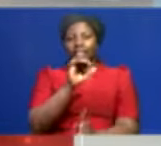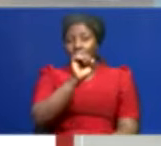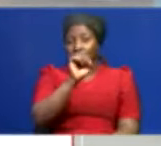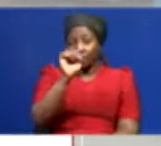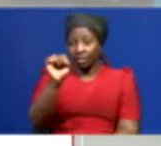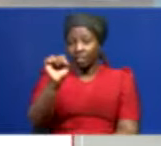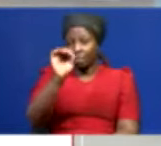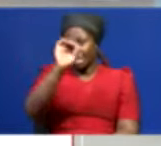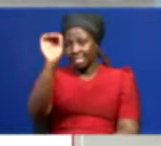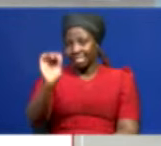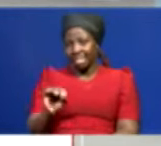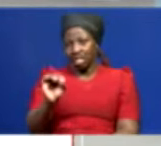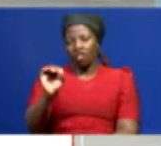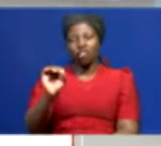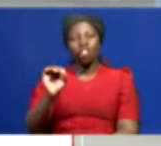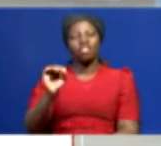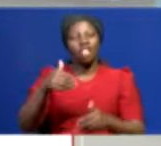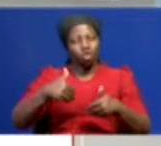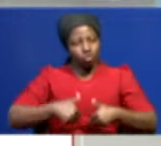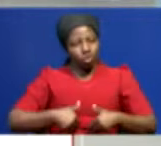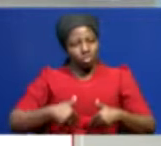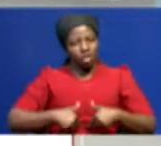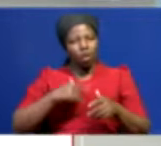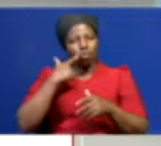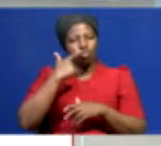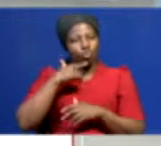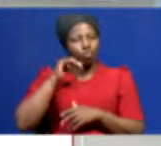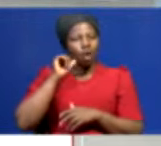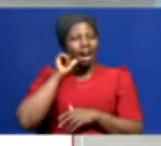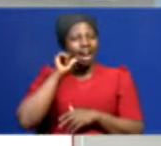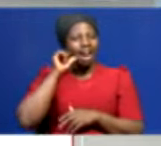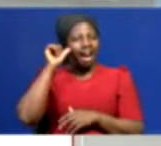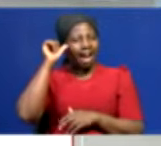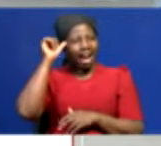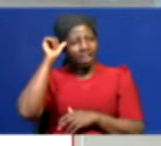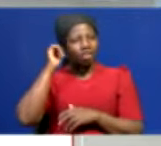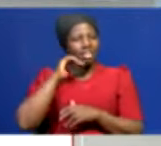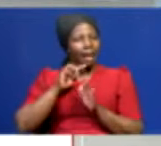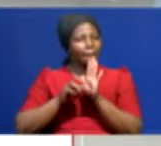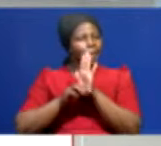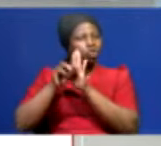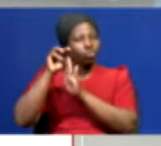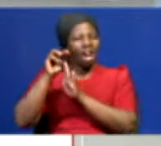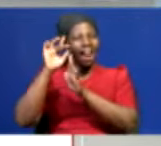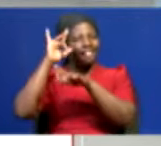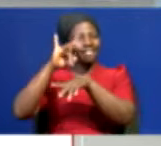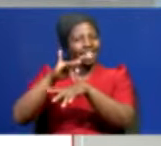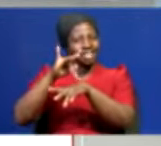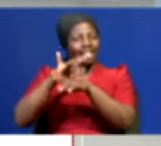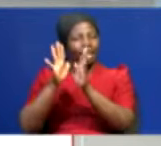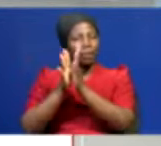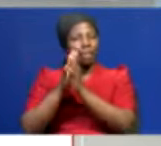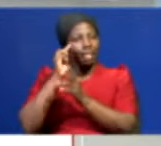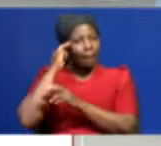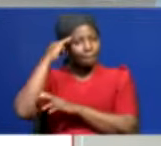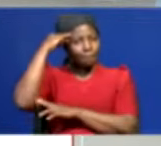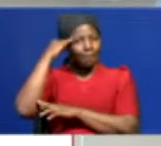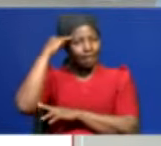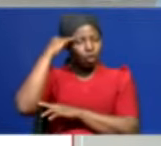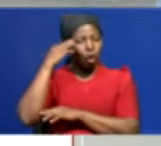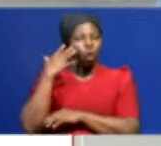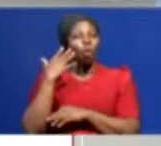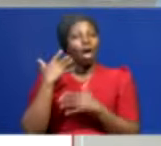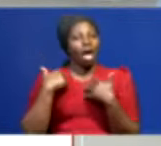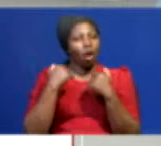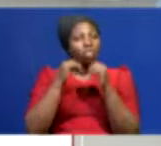55% ya vijana wanaobalehe huathiriwa na matatizo ya afya ya akili. Haya ni kwa mujibu wa shirika la